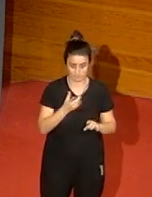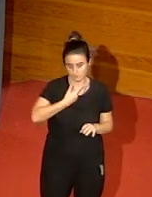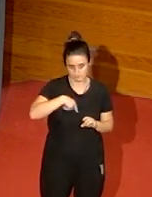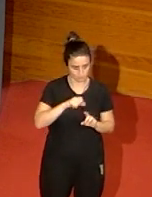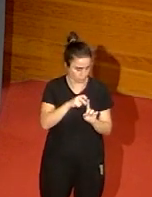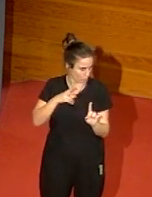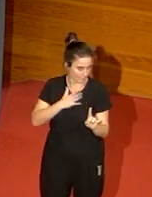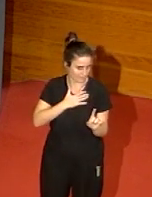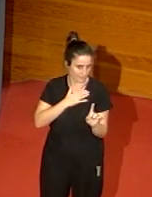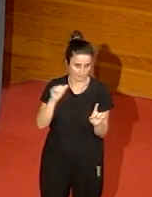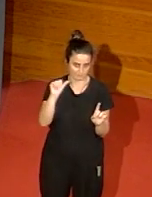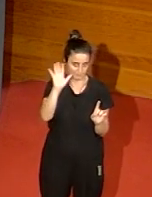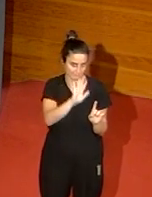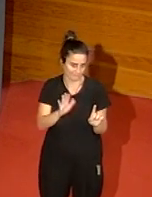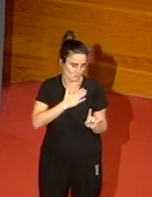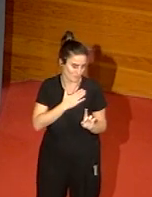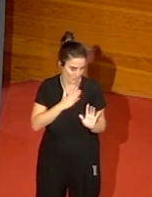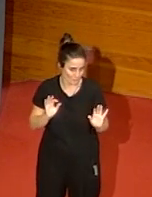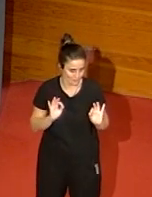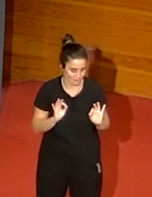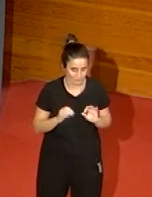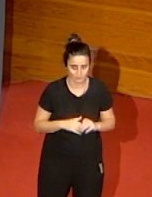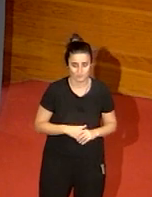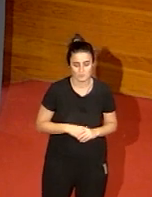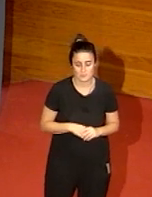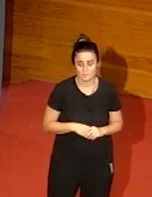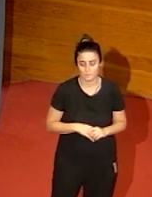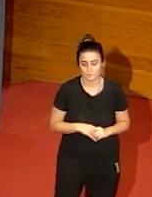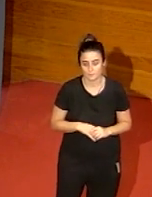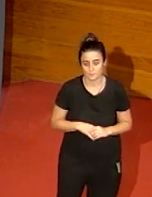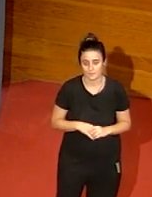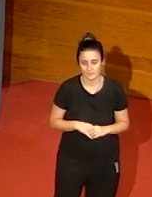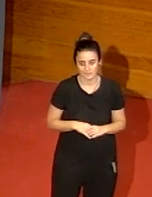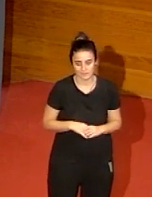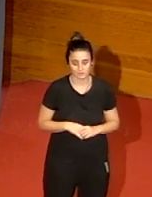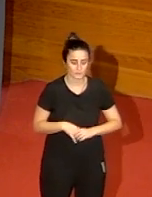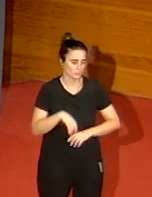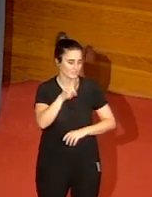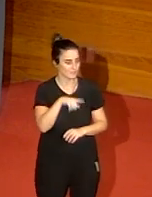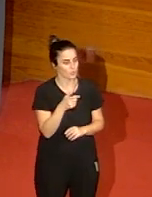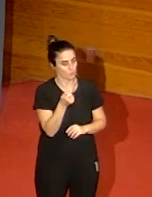prisma bat daukagu, ez? Baina edabideen eta kazetaritzaren kontzepzioaren baita, ez?